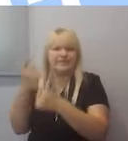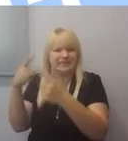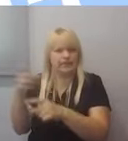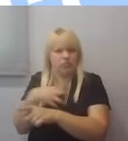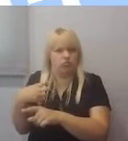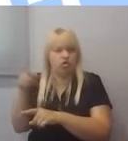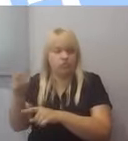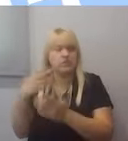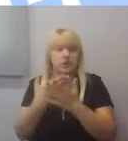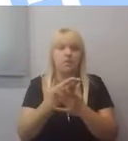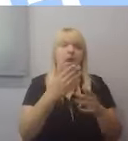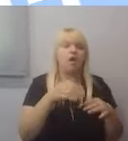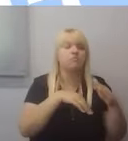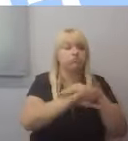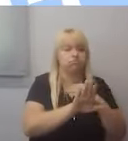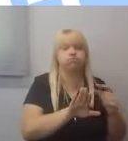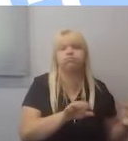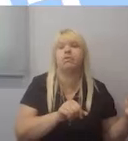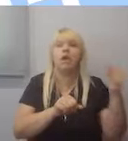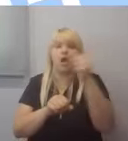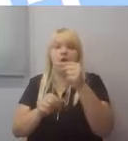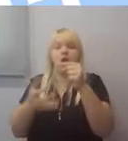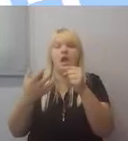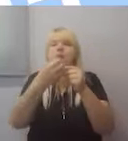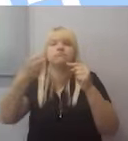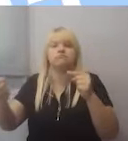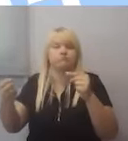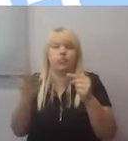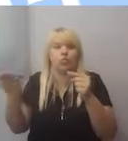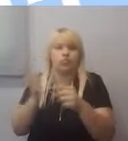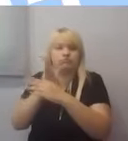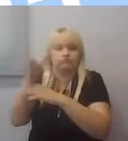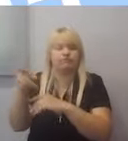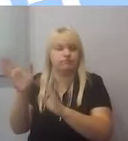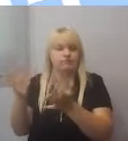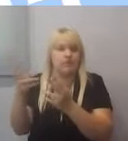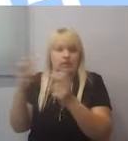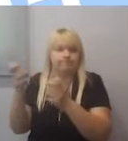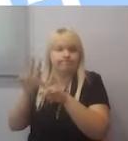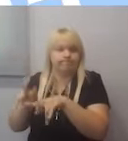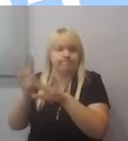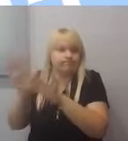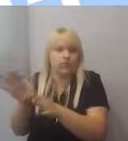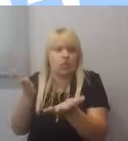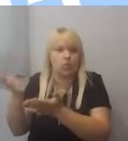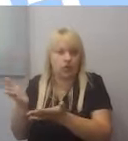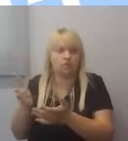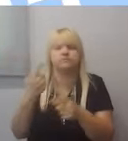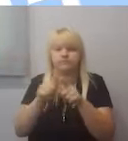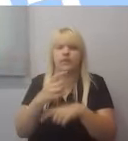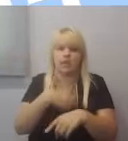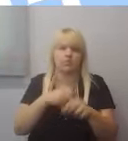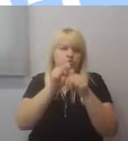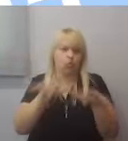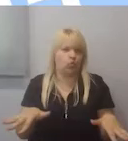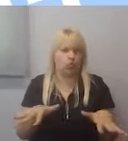punkta a bet kurš viņus uzņems kurš nodrošinās viņiem transportēšanu kurš nodrošinās uzņemšanu tāpēc arī tāpēc tas nu tā tā tā struktūra mums eksistē